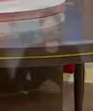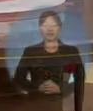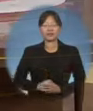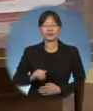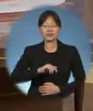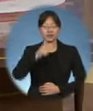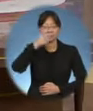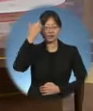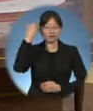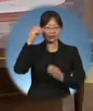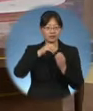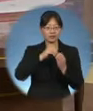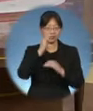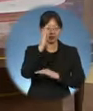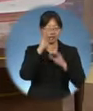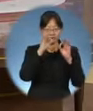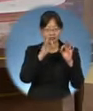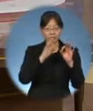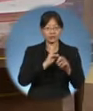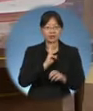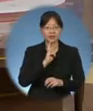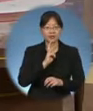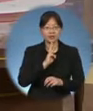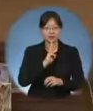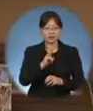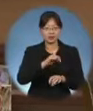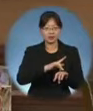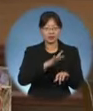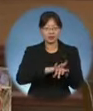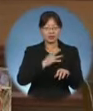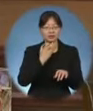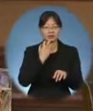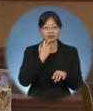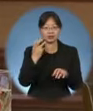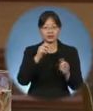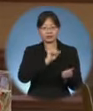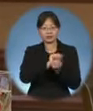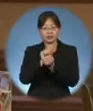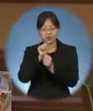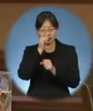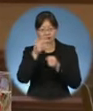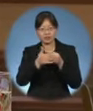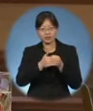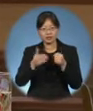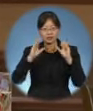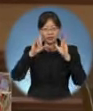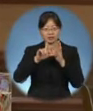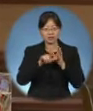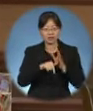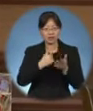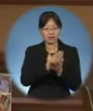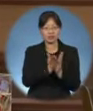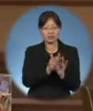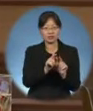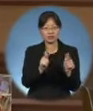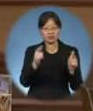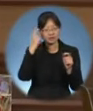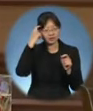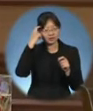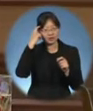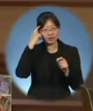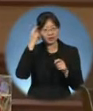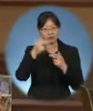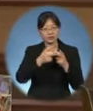우리 옛 속담에 뭐 세 살 버릇 여든까지 간다 이것처럼 그렇죠. 네. 어려서의 여러 가지 것들이 뭐 정신과뿐